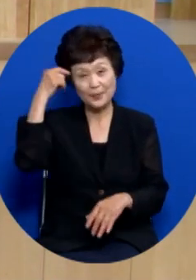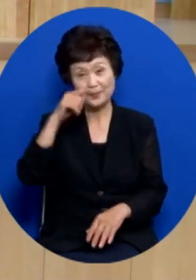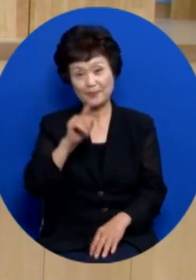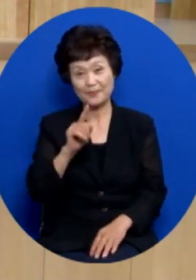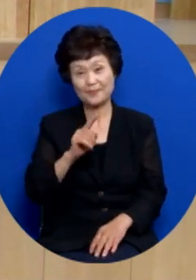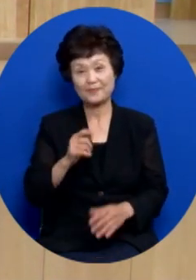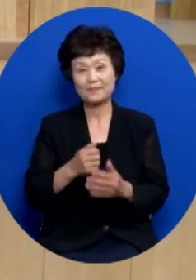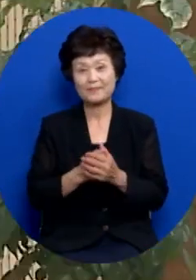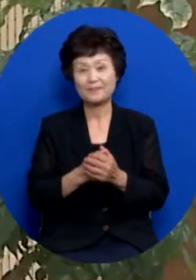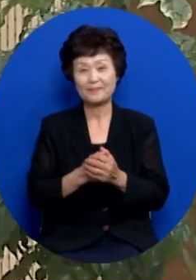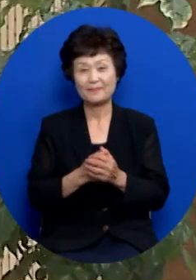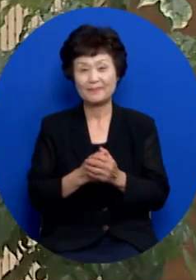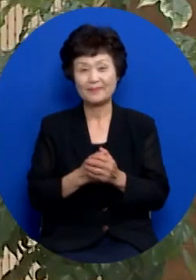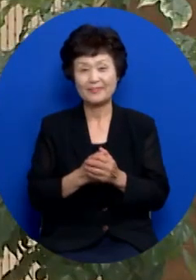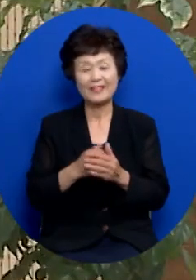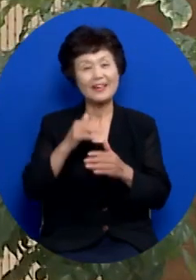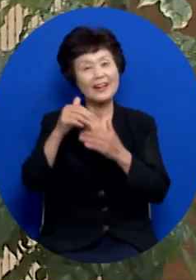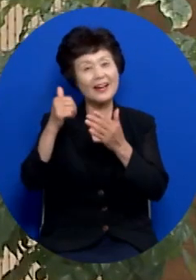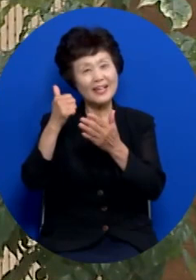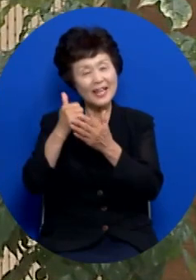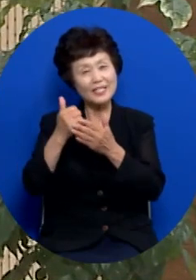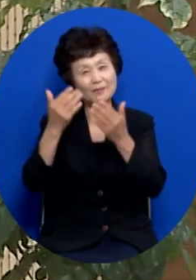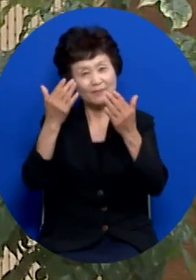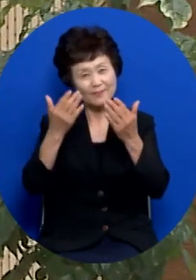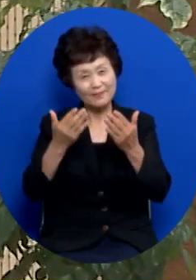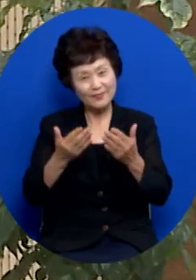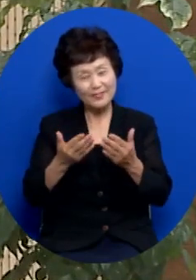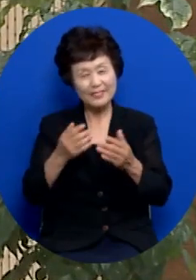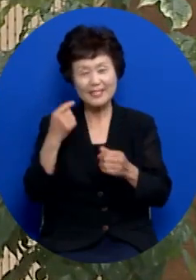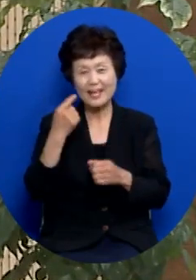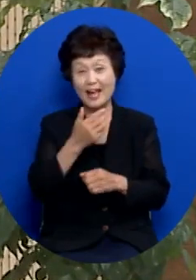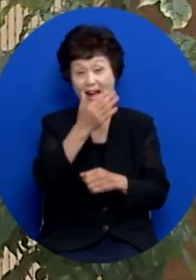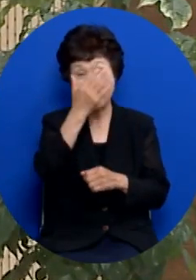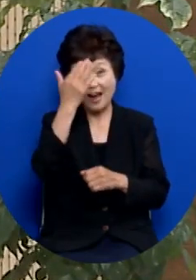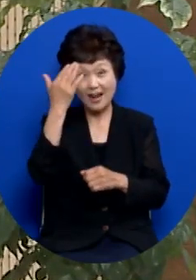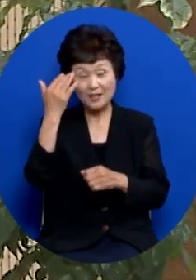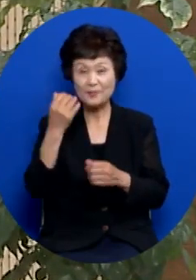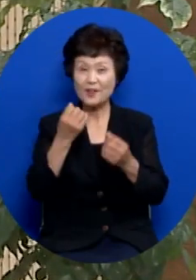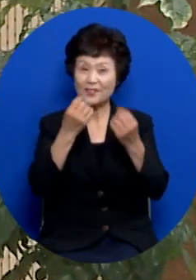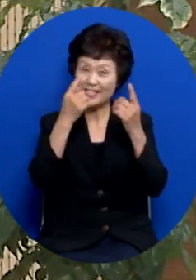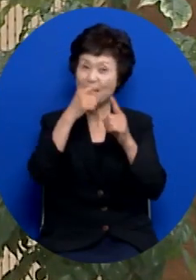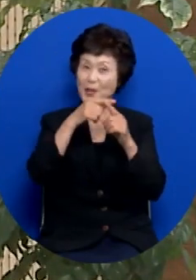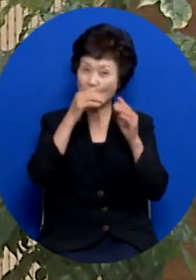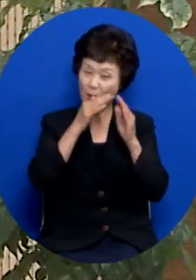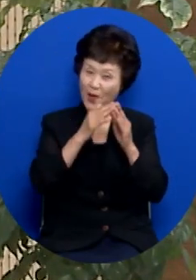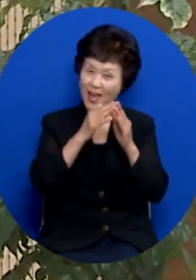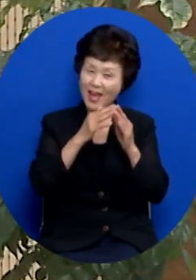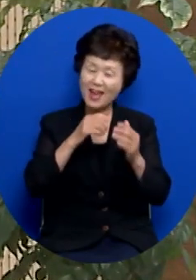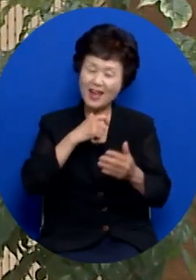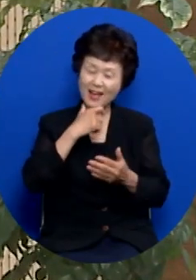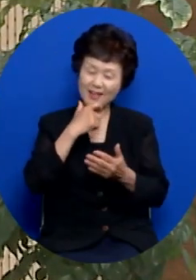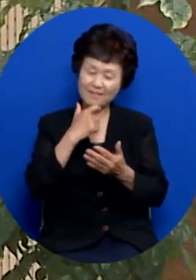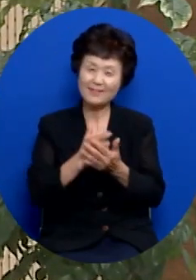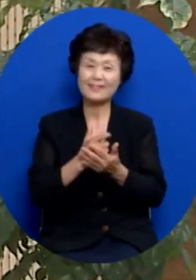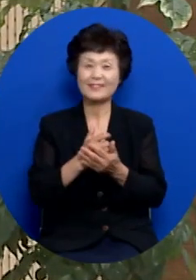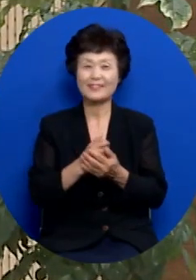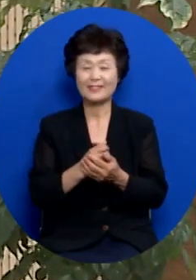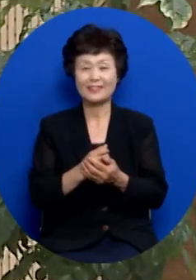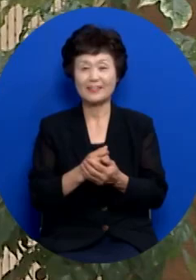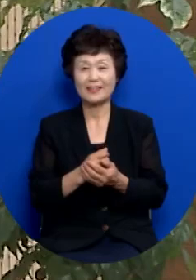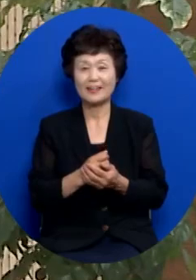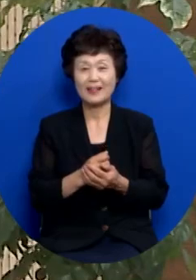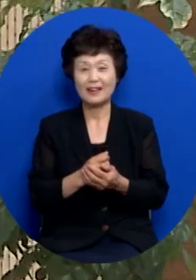궁금합니다. 네, 하나님께서 주시는 아름다운 예배당이었기 때문에 감동 자체였습니다. 먼저